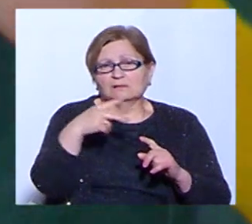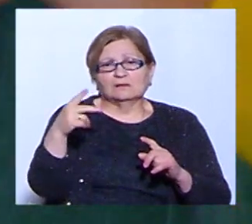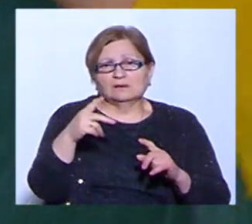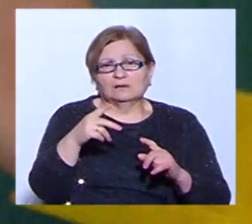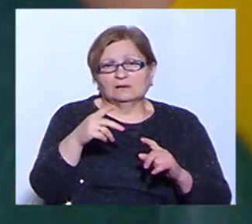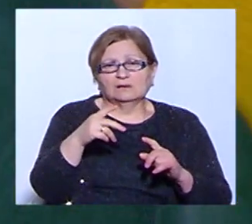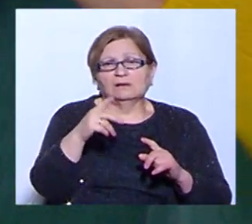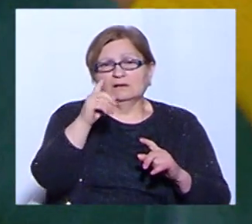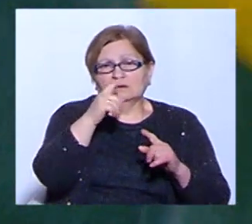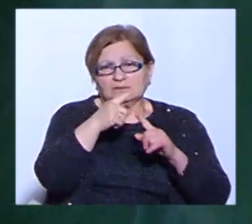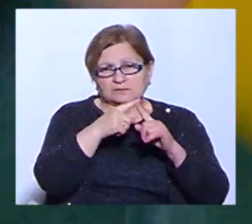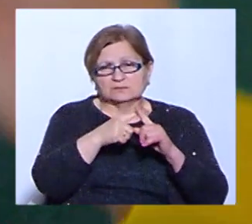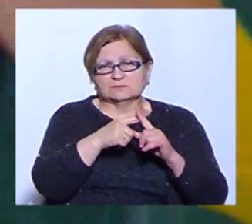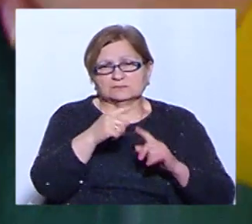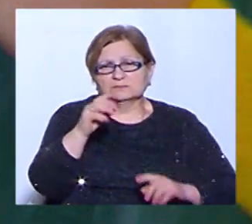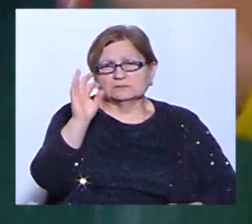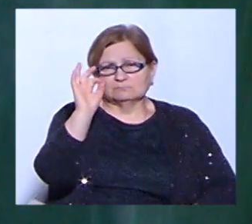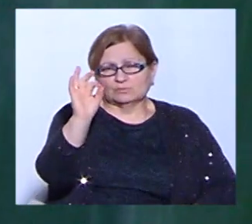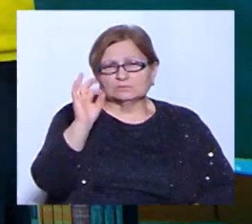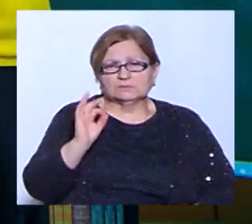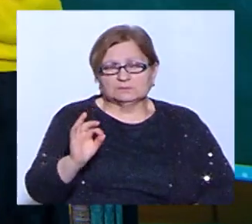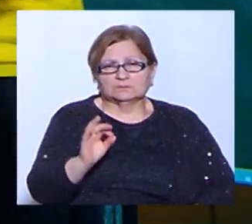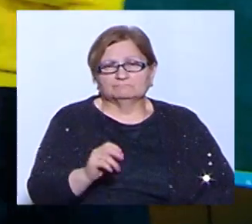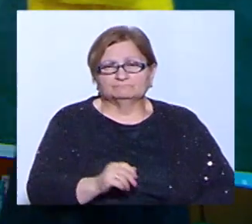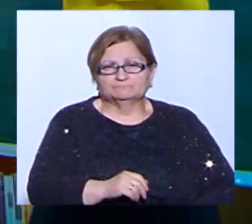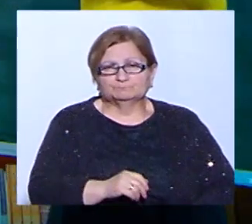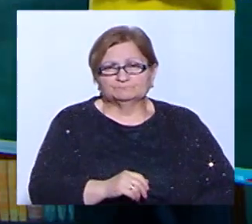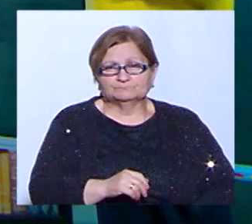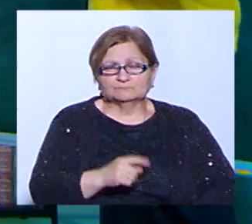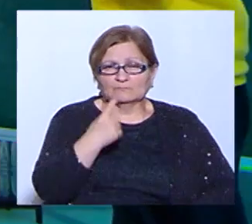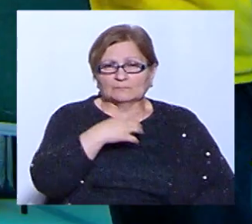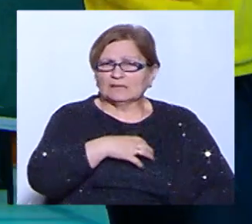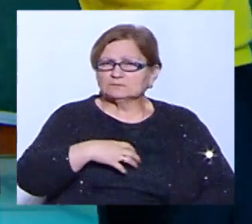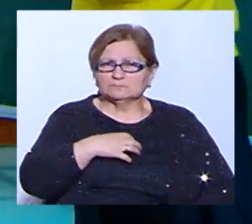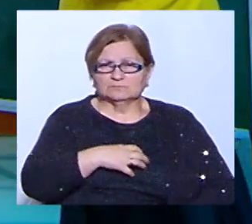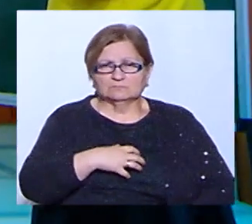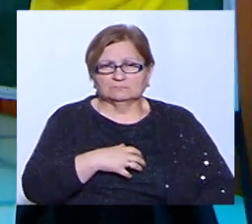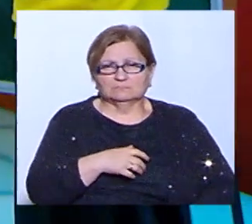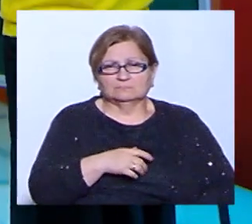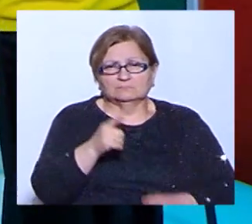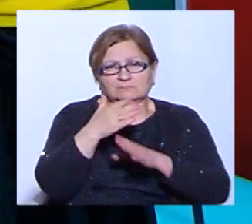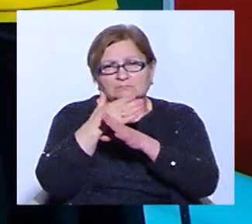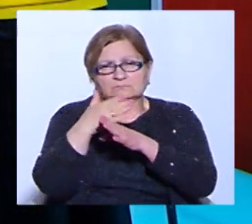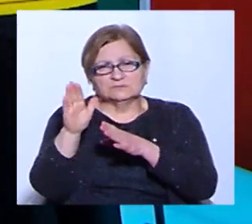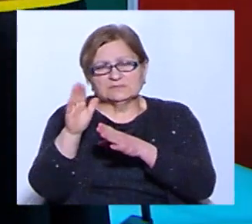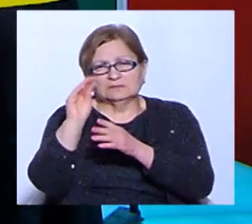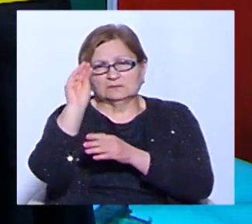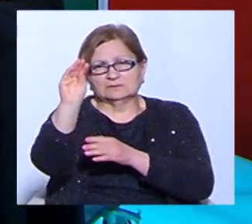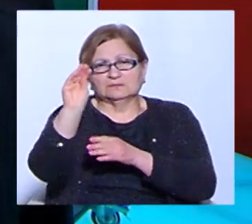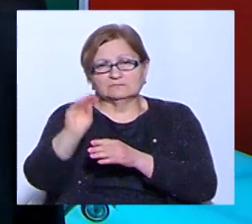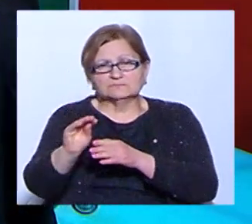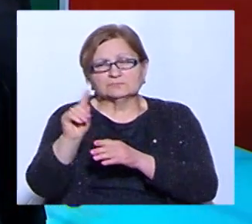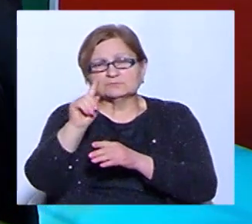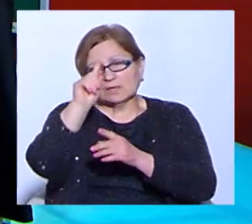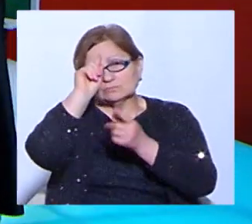იქნება 6%. ახლა ერთი ყველაზე მნიშვნელოვანი რა, მოდი აქ ცალკე ამოვწეროთ, რაც უნდა